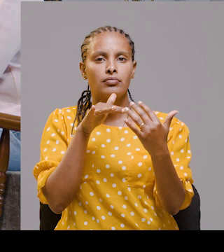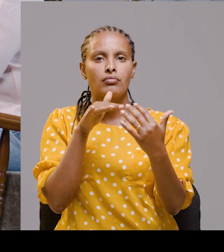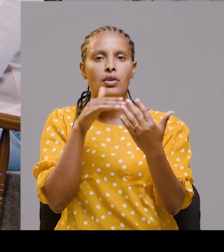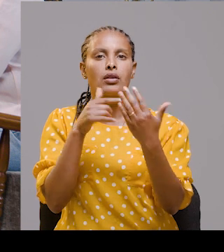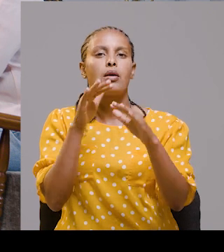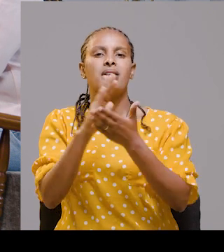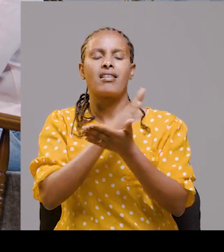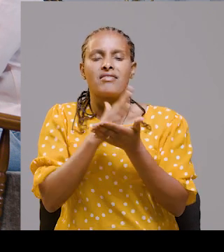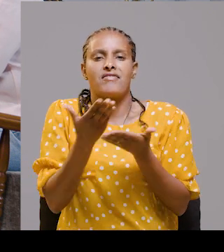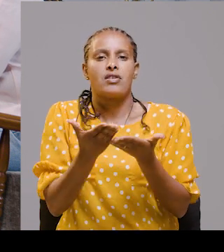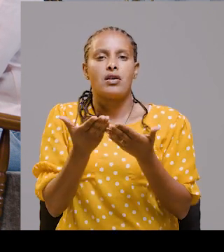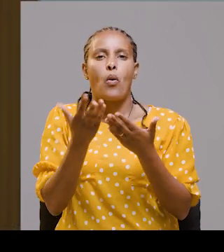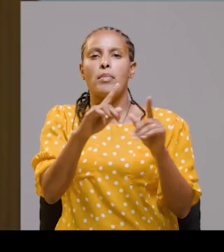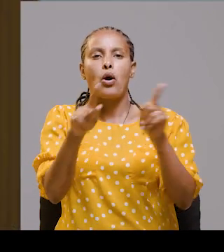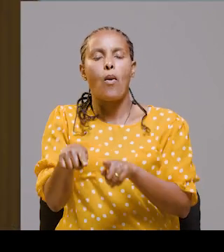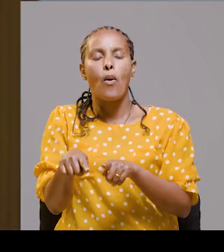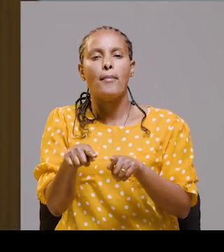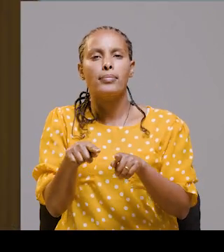ላይ የመሳተፍ ወይም ደግሞ